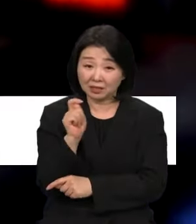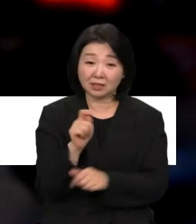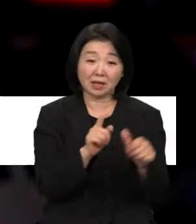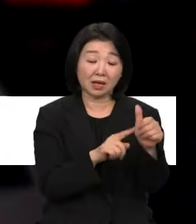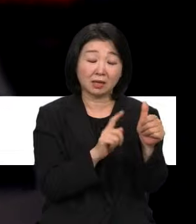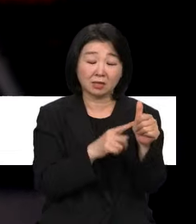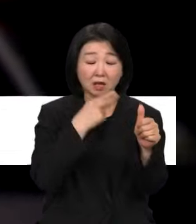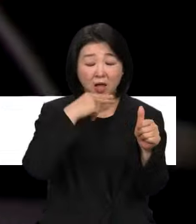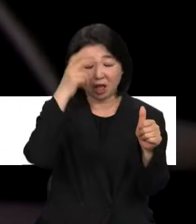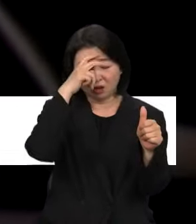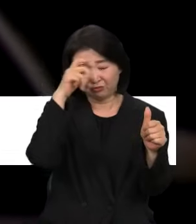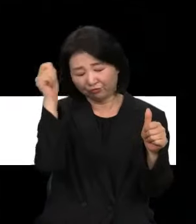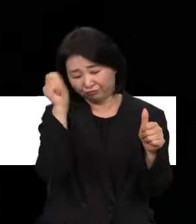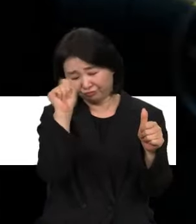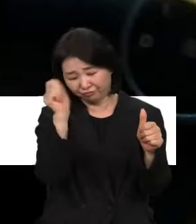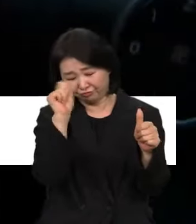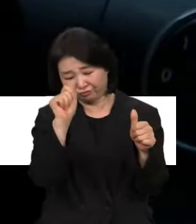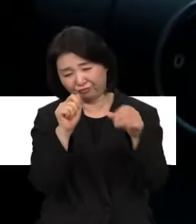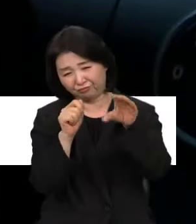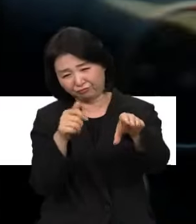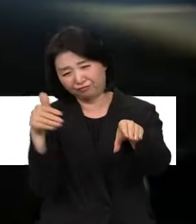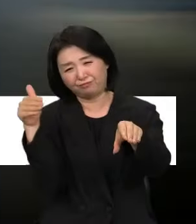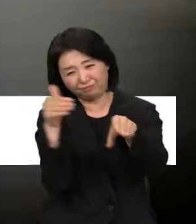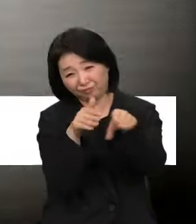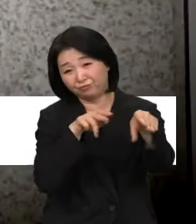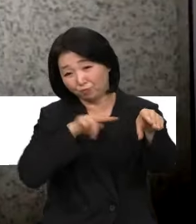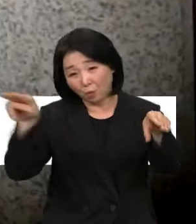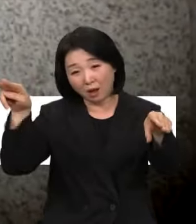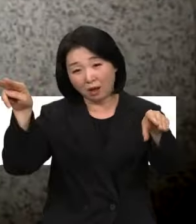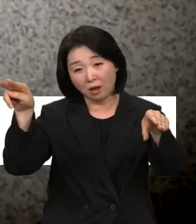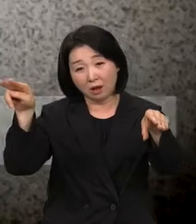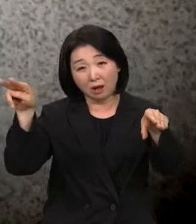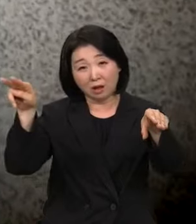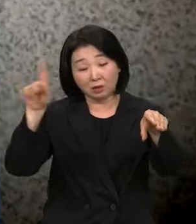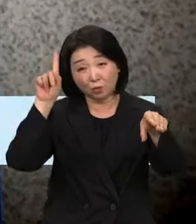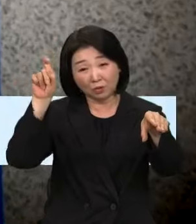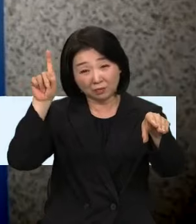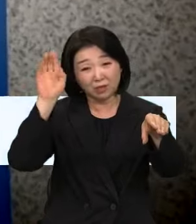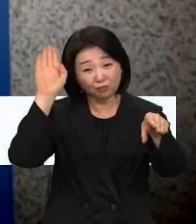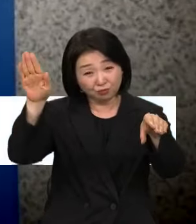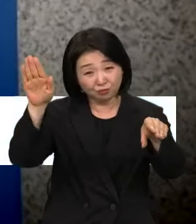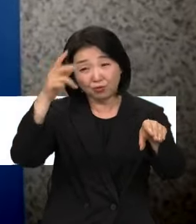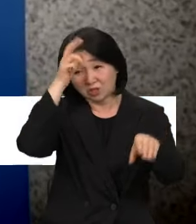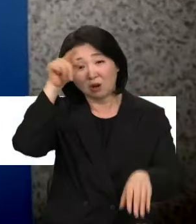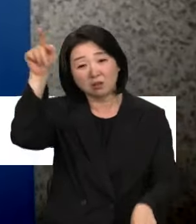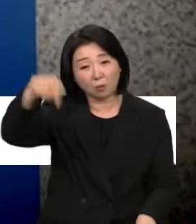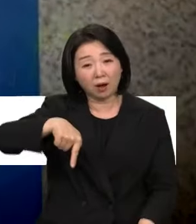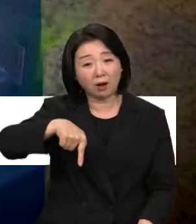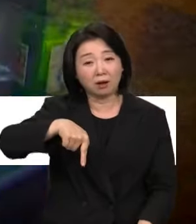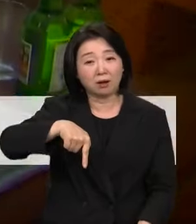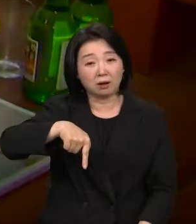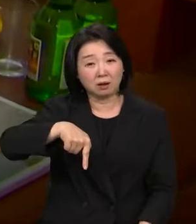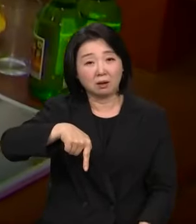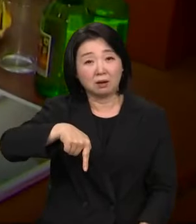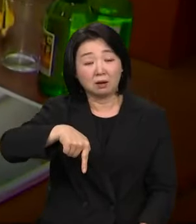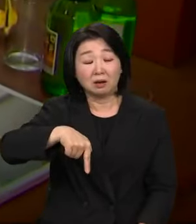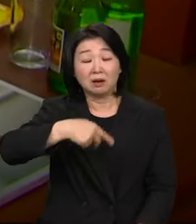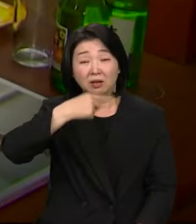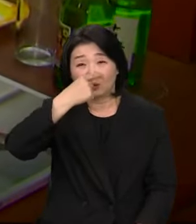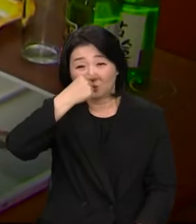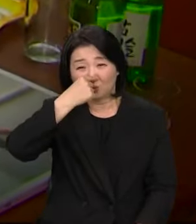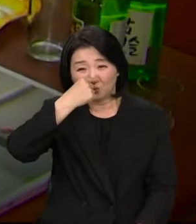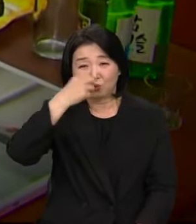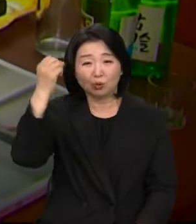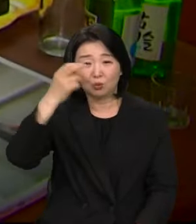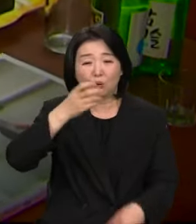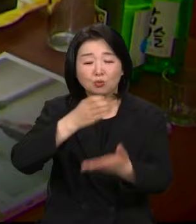수취에 주차된차를 들이받고 도망쳤습니다 그리고 11일이 지나서야 경찰서에 나왔 소주병과